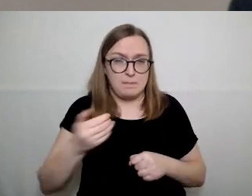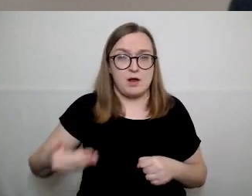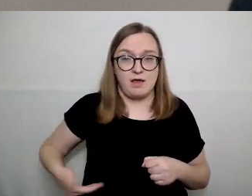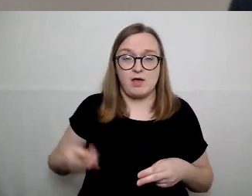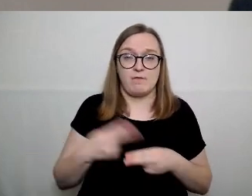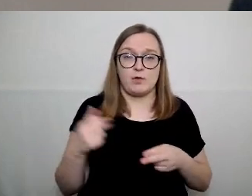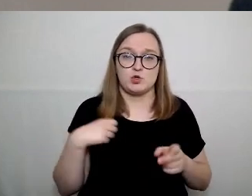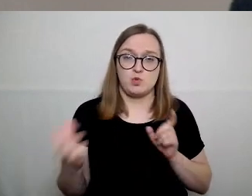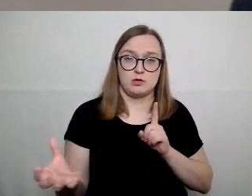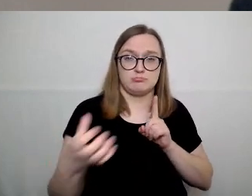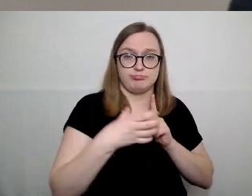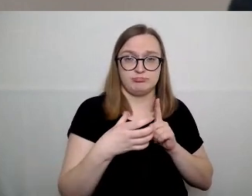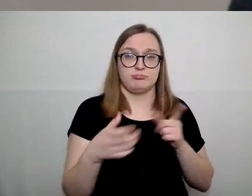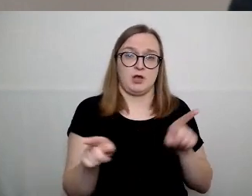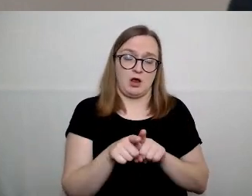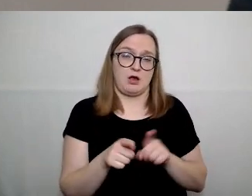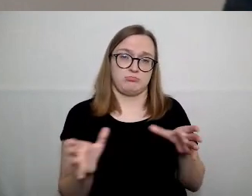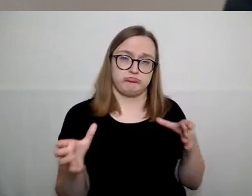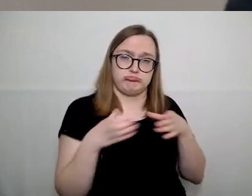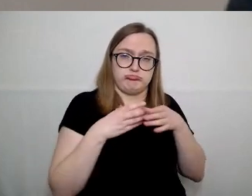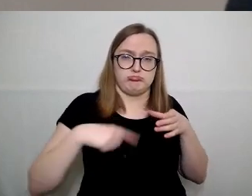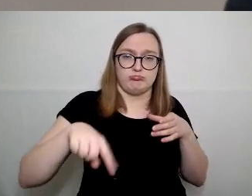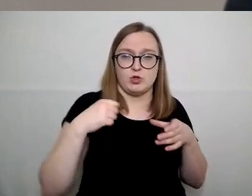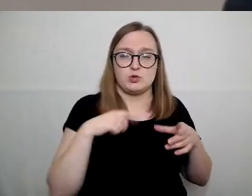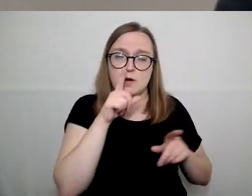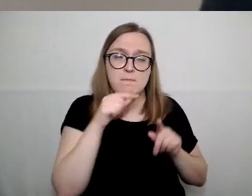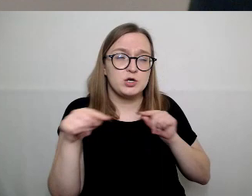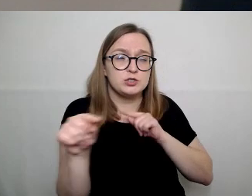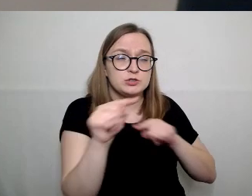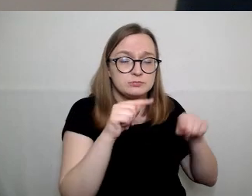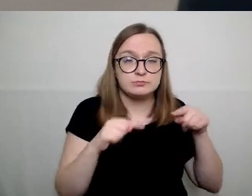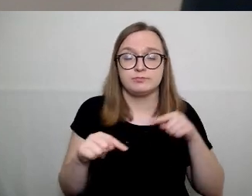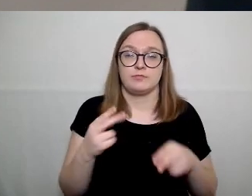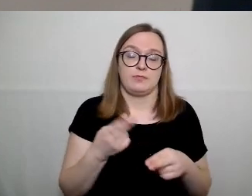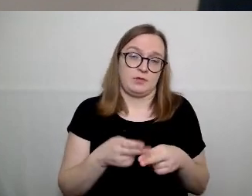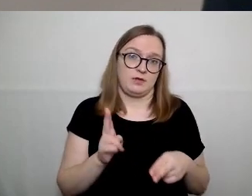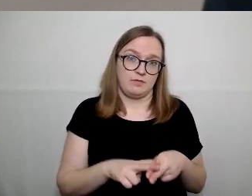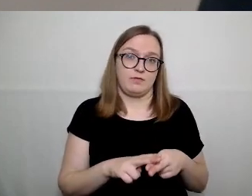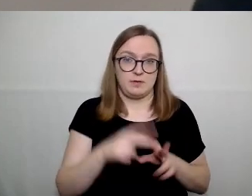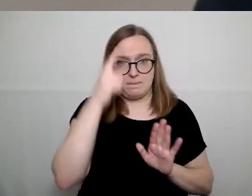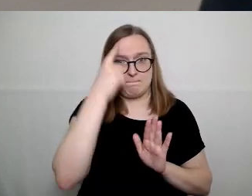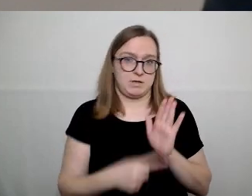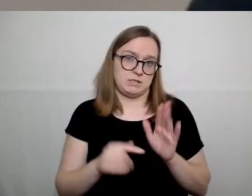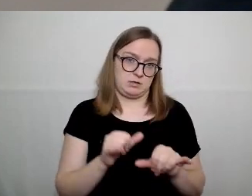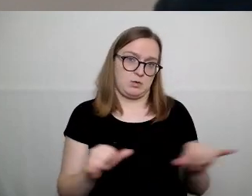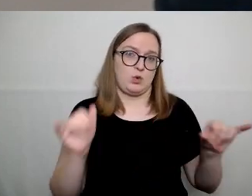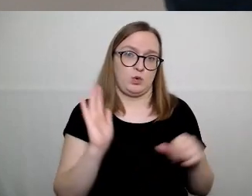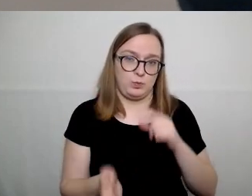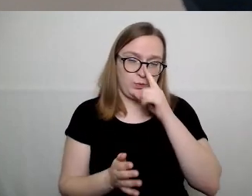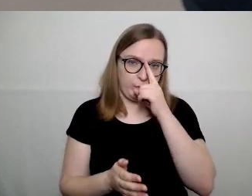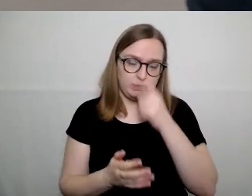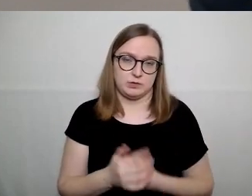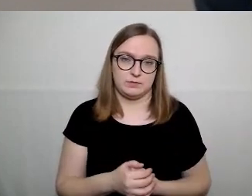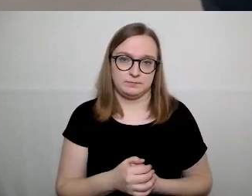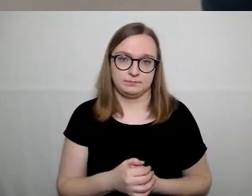tokį pažinimo ratą daugiau pacientų tarpę ir pasitikėjimo būtų didesnio mūsų pačių vietinė